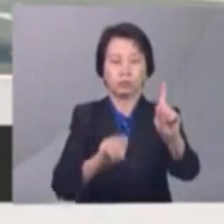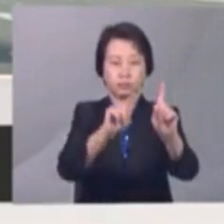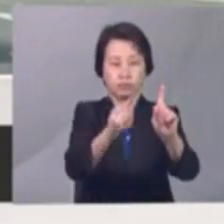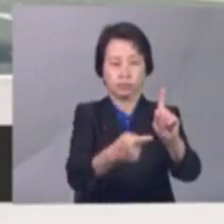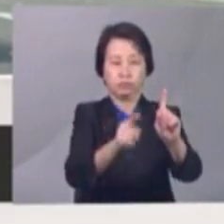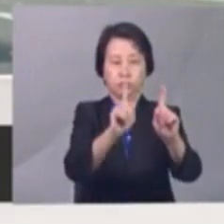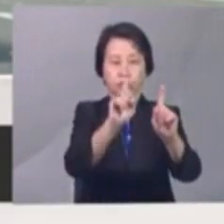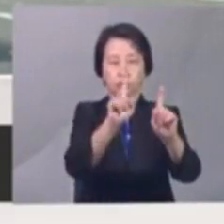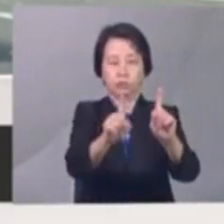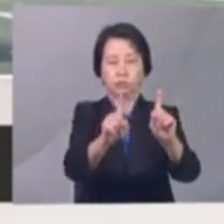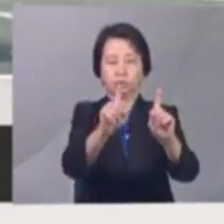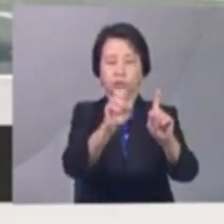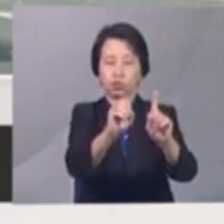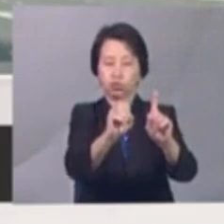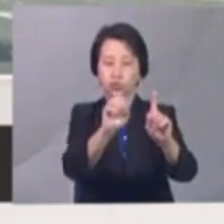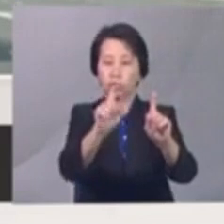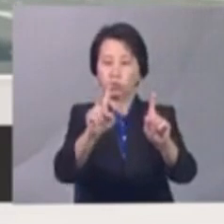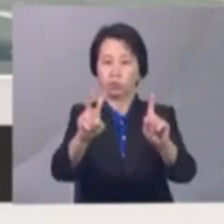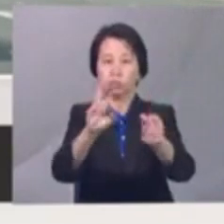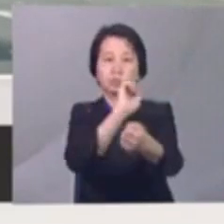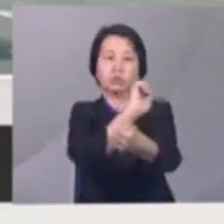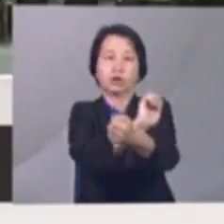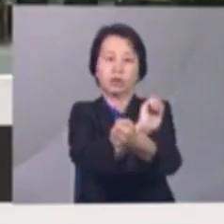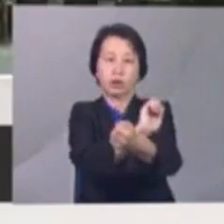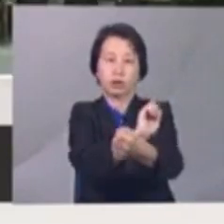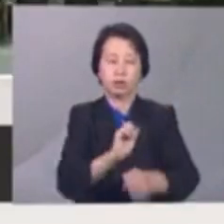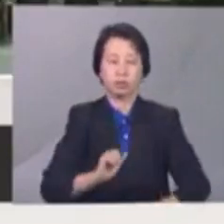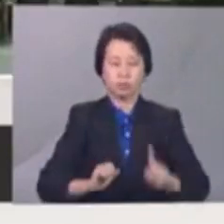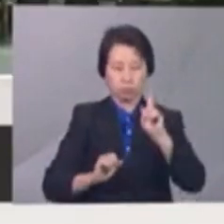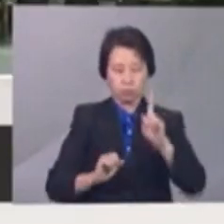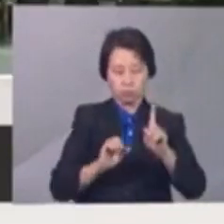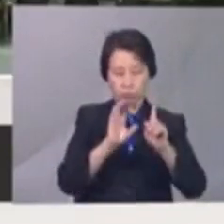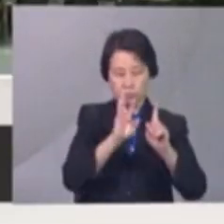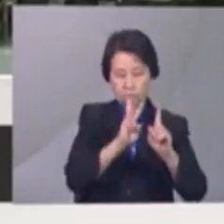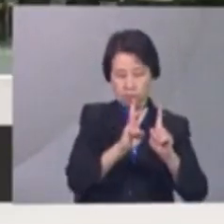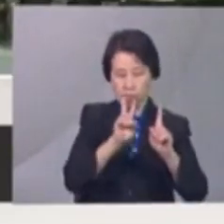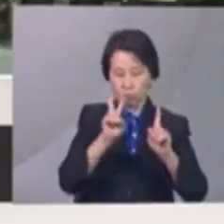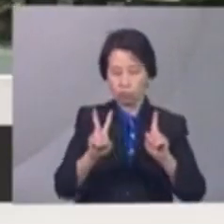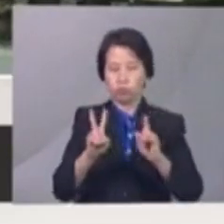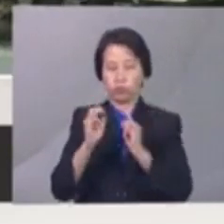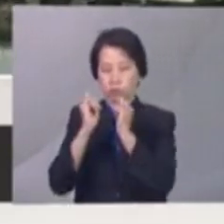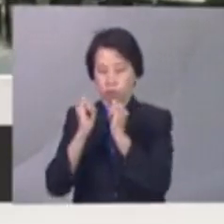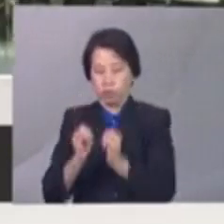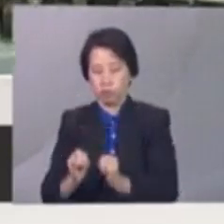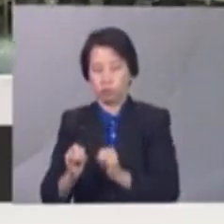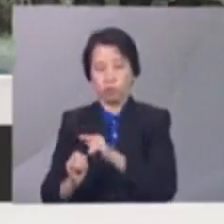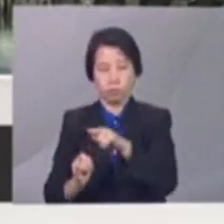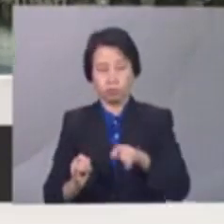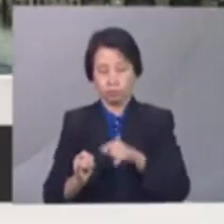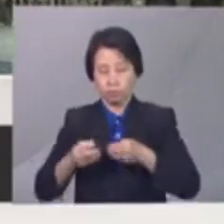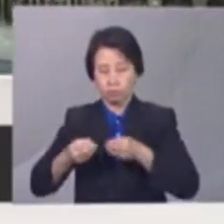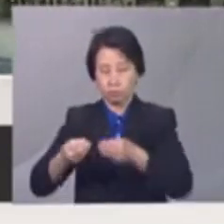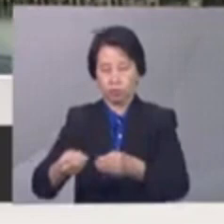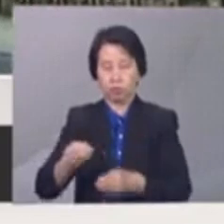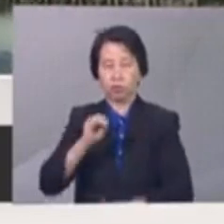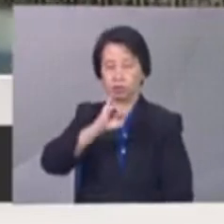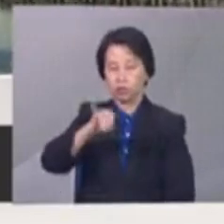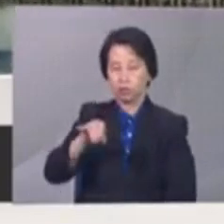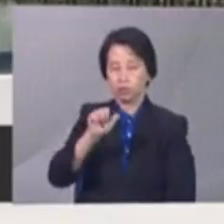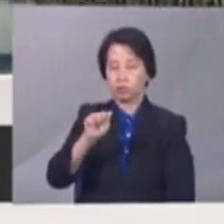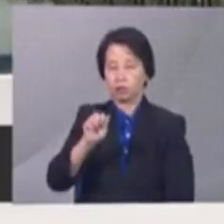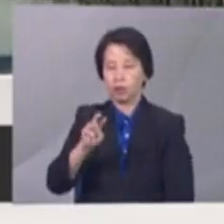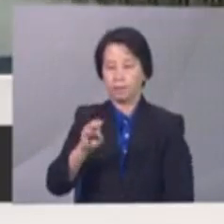1,012 individu yang direman dan 162 individu diberikan jaminan